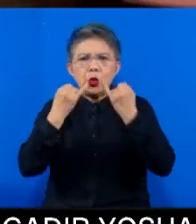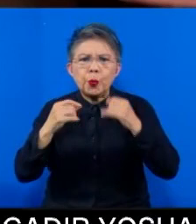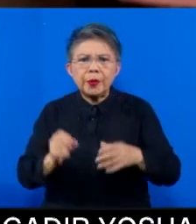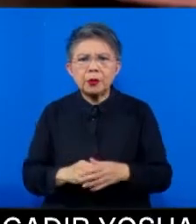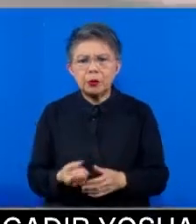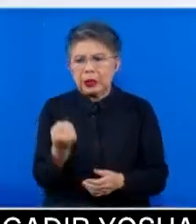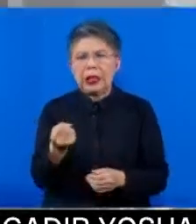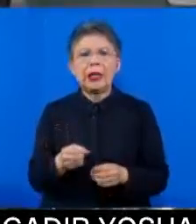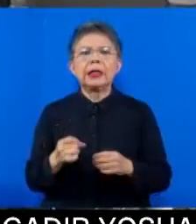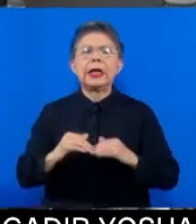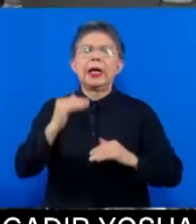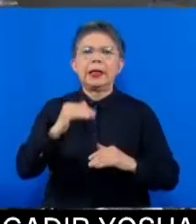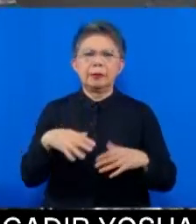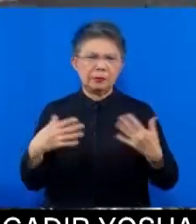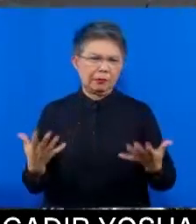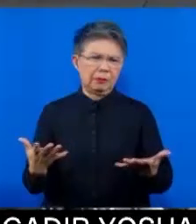kan.